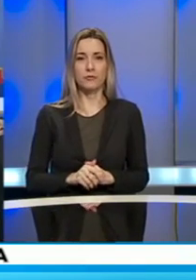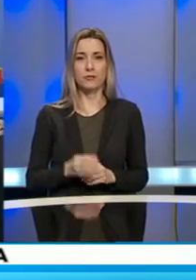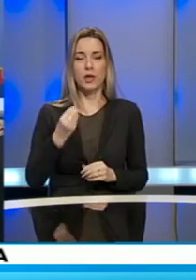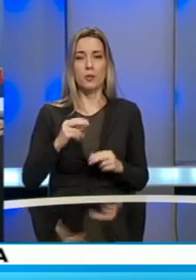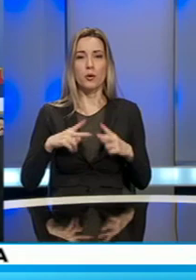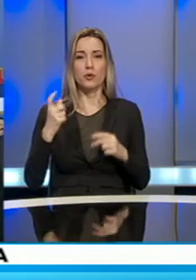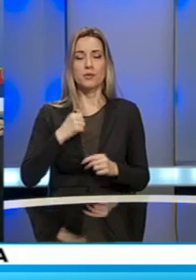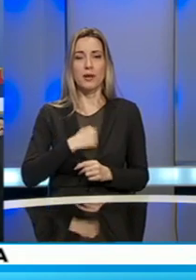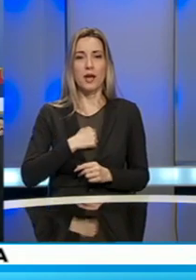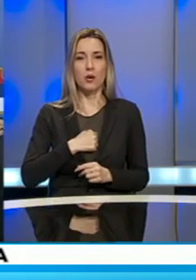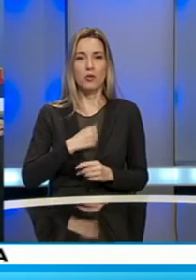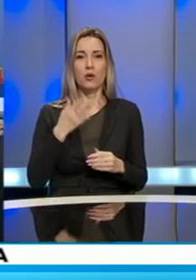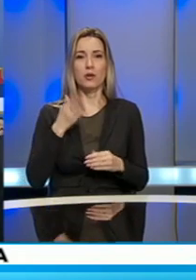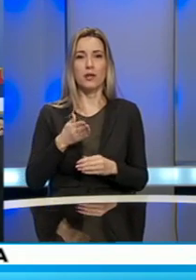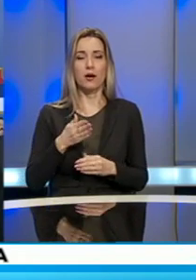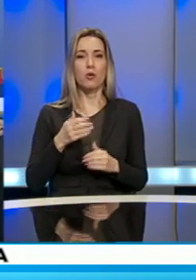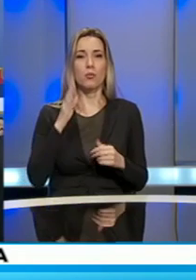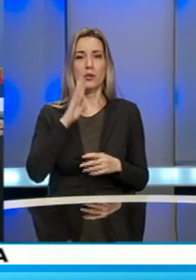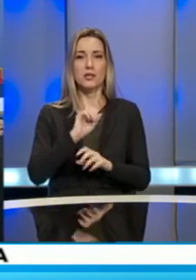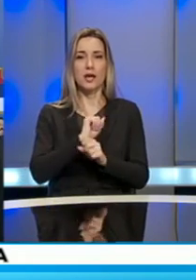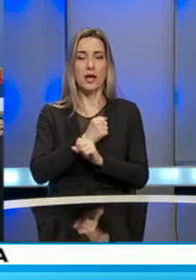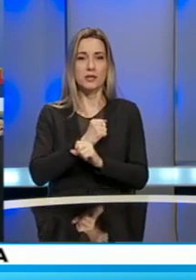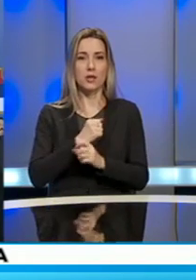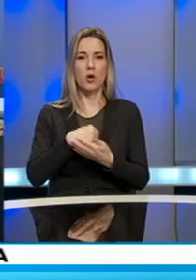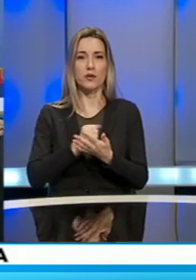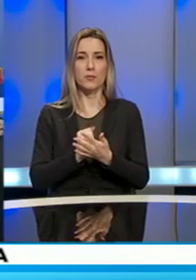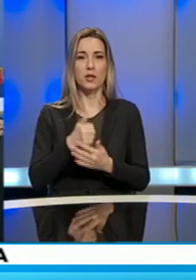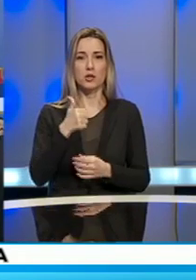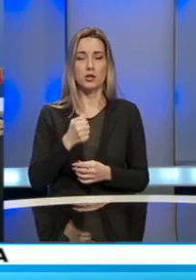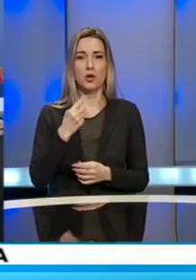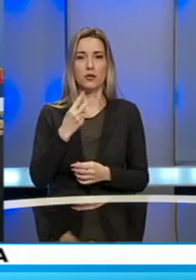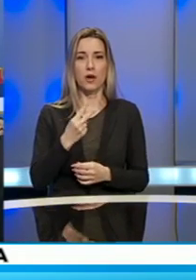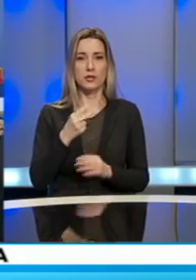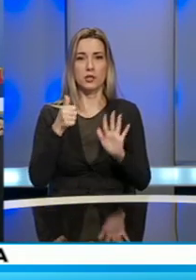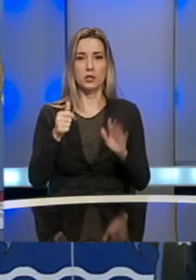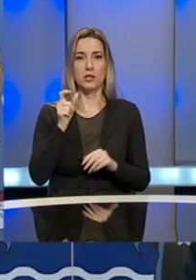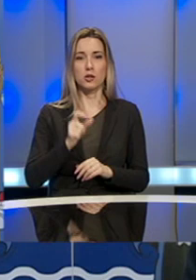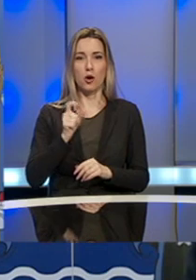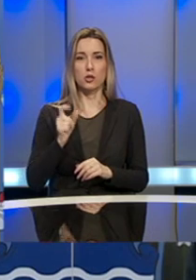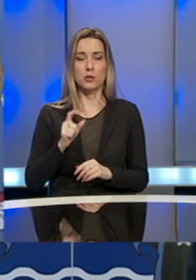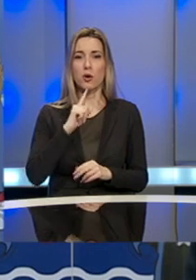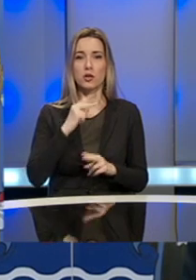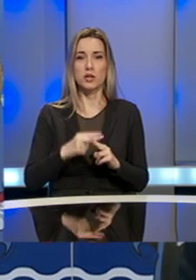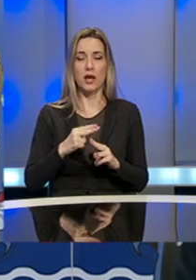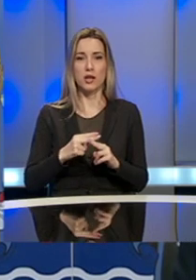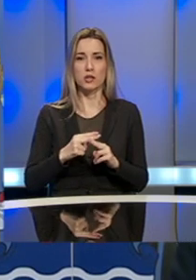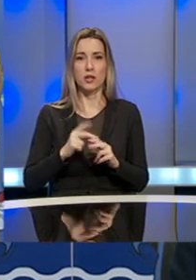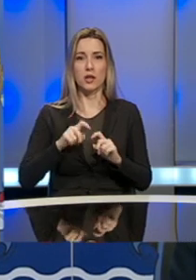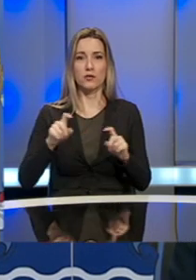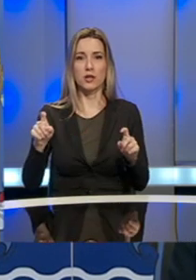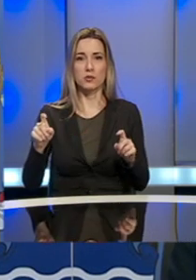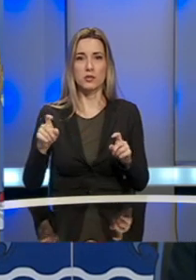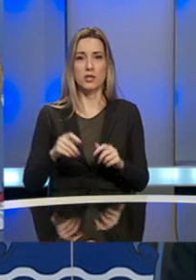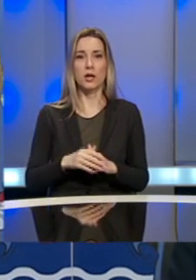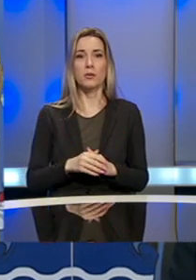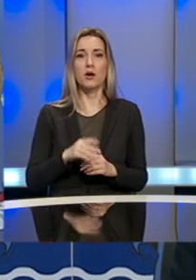Dobro jutro iz Banja Luke. Upravo tako, Danko, u Bosni i Hercegovini zabilježeno je 126 osoba koje su zaražene koronavirusom, a